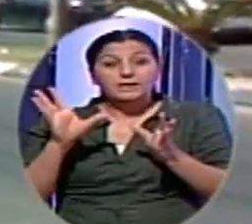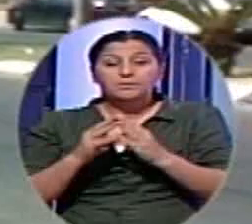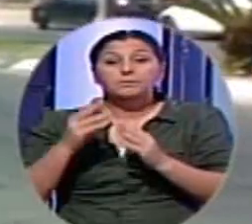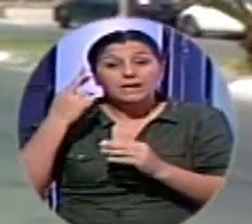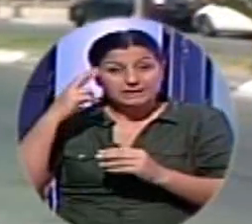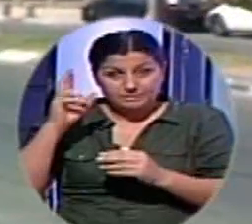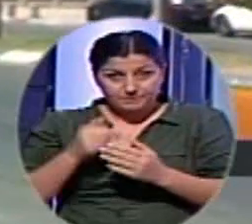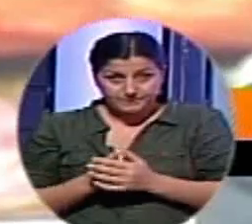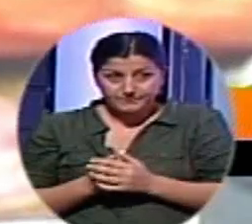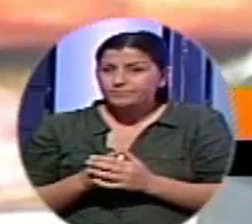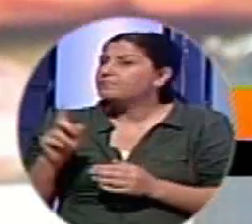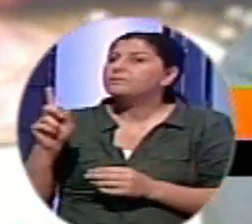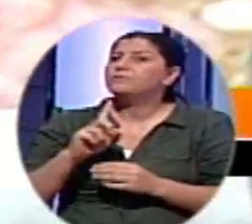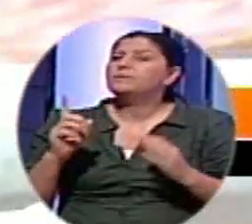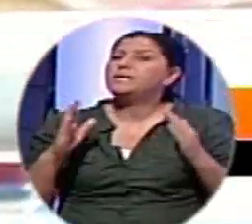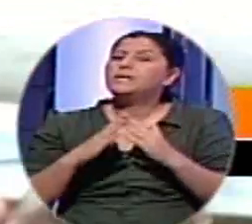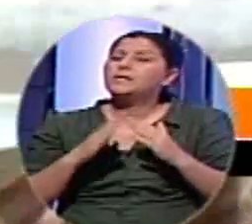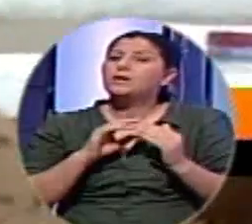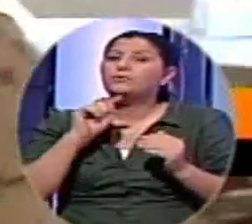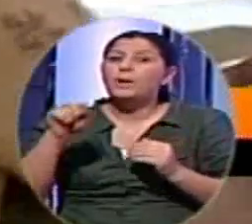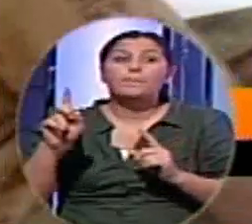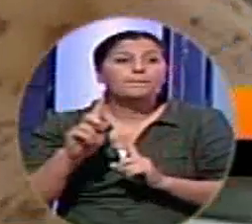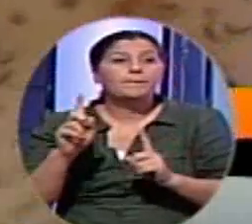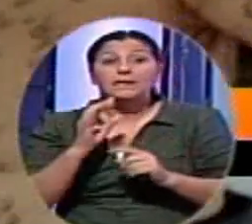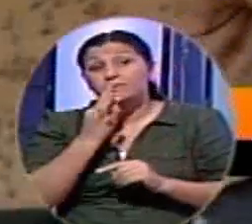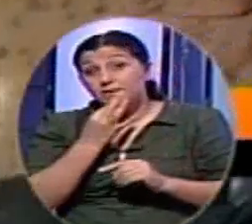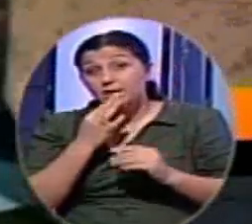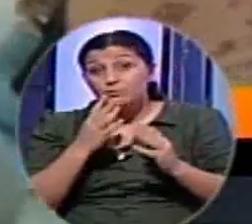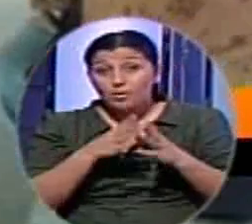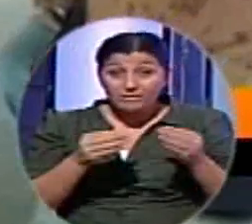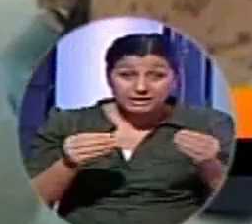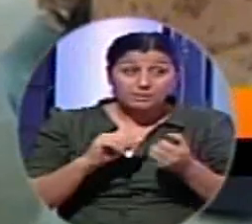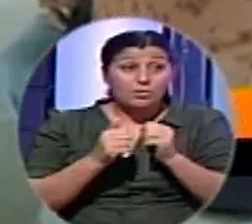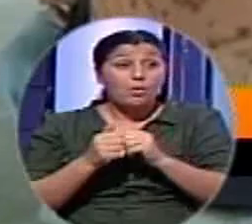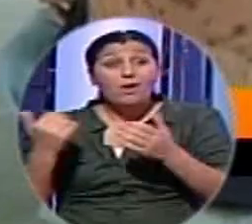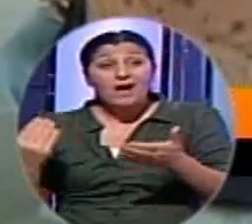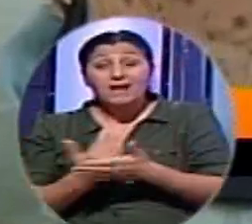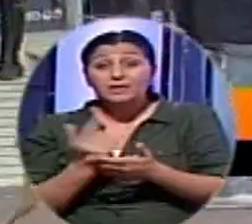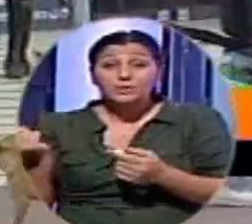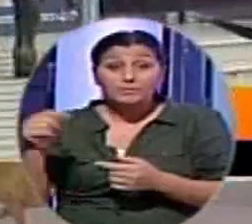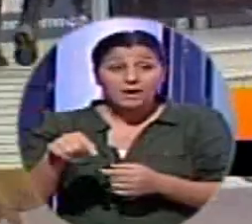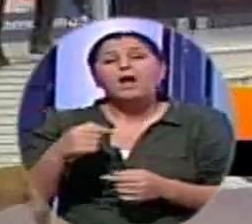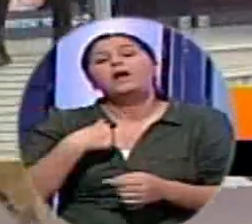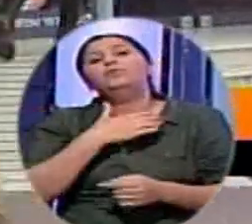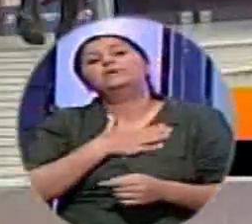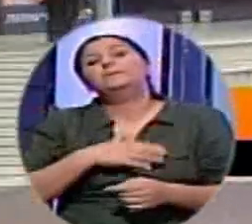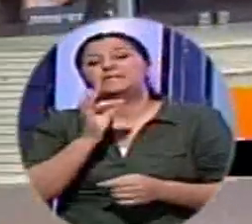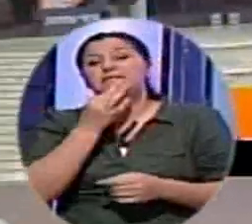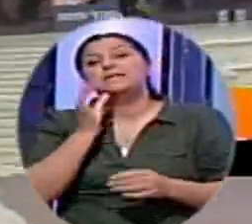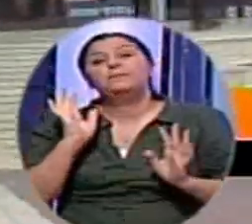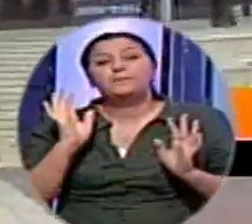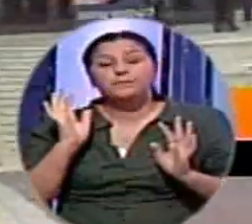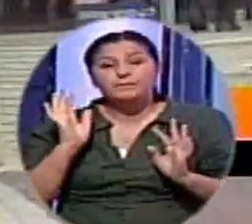יזמים. מי בכלל אמור לעבור לרובע החדש? תושבים מבחוץ, צעירים מאופקים? אנחנו מכוונים לצעירים. אנחנו חושבים שהצעירים